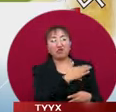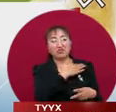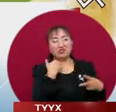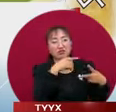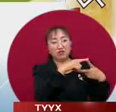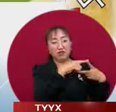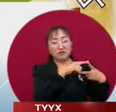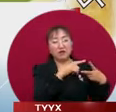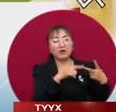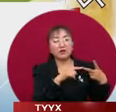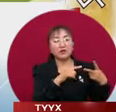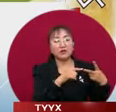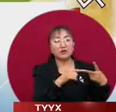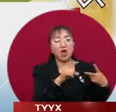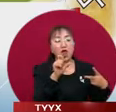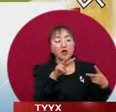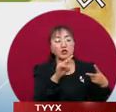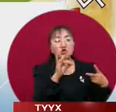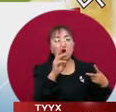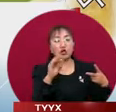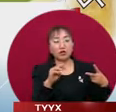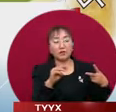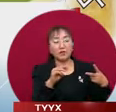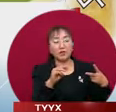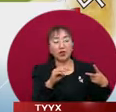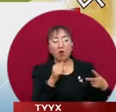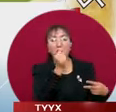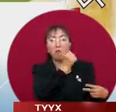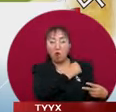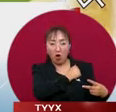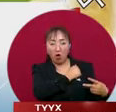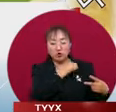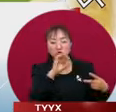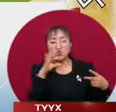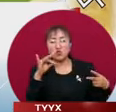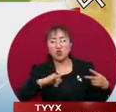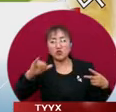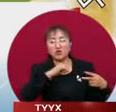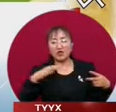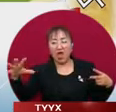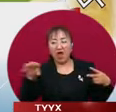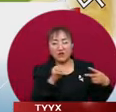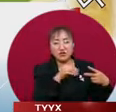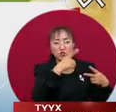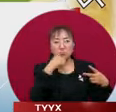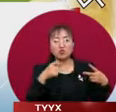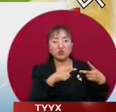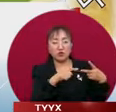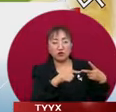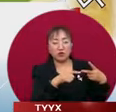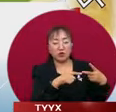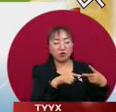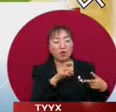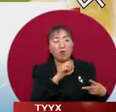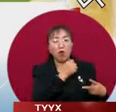гэдэг нь Спарт улсын бусад улс орноос эзлэн авсан боолуудыг хэлдэг байх нэ. Боолууд нь харин Спартын дундын өмч байсан